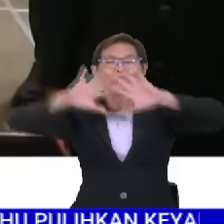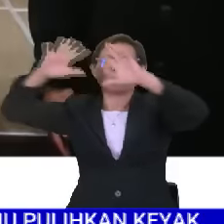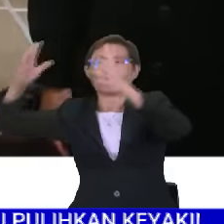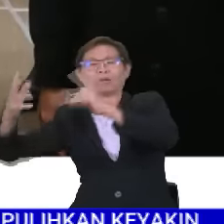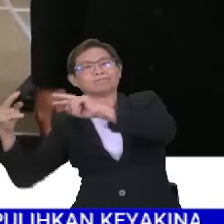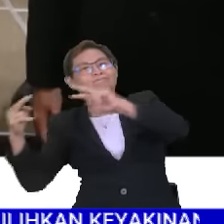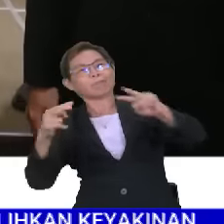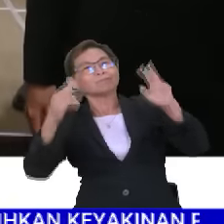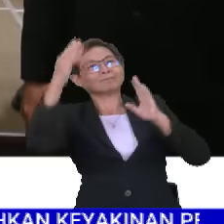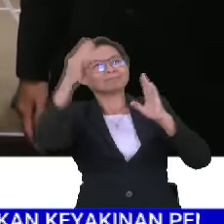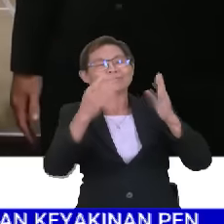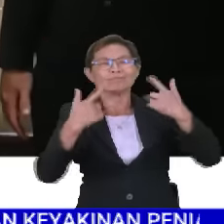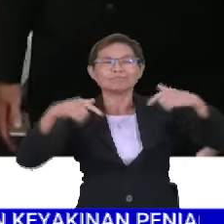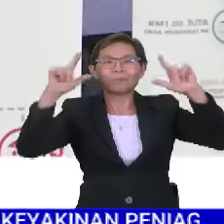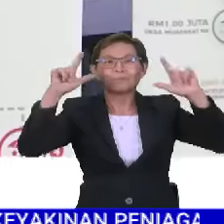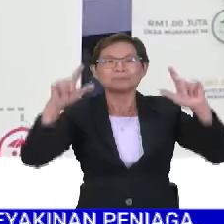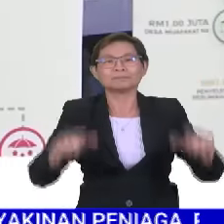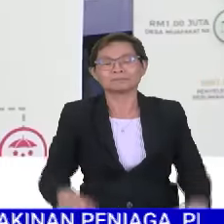dunia.